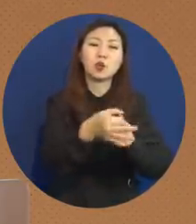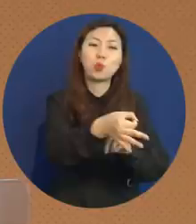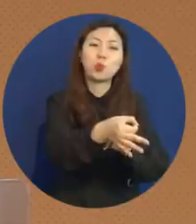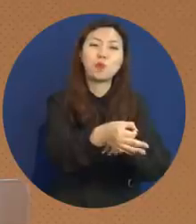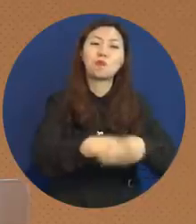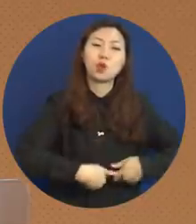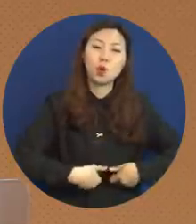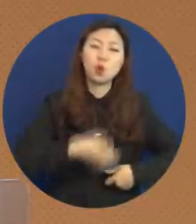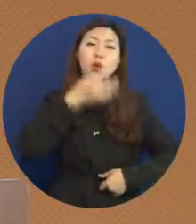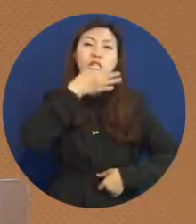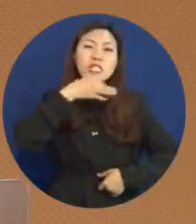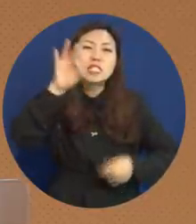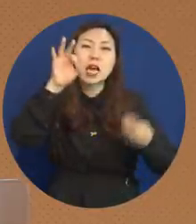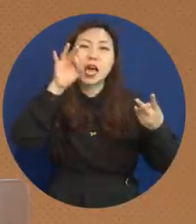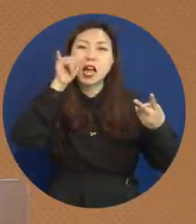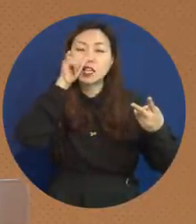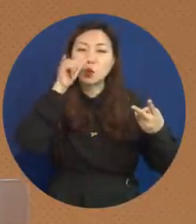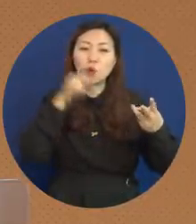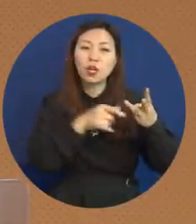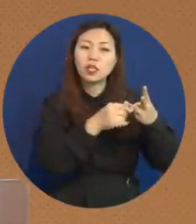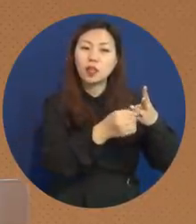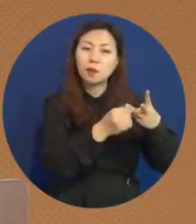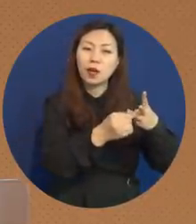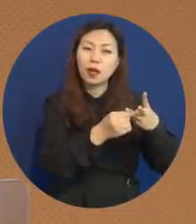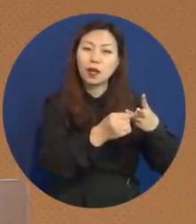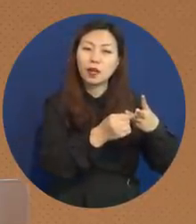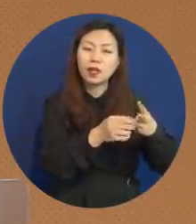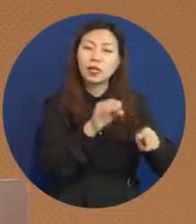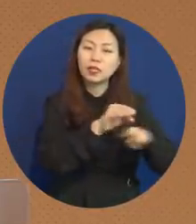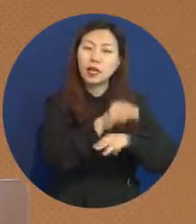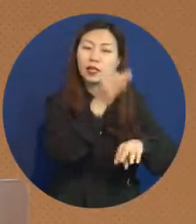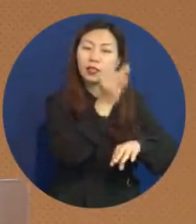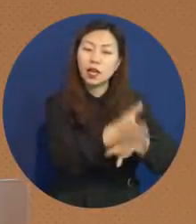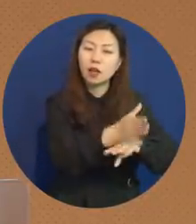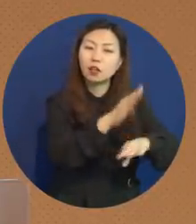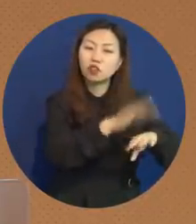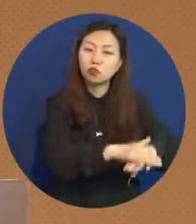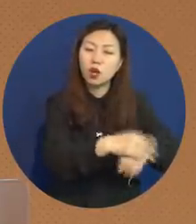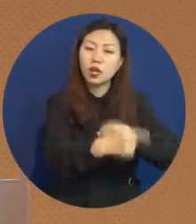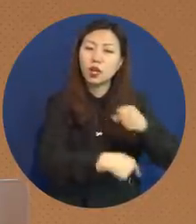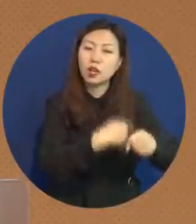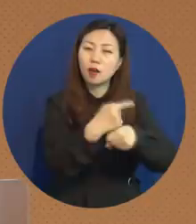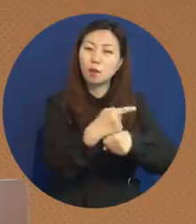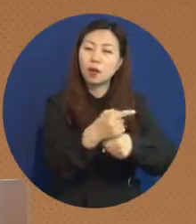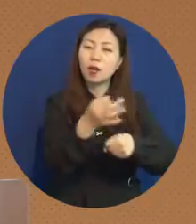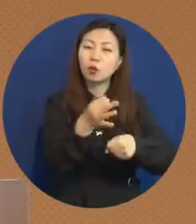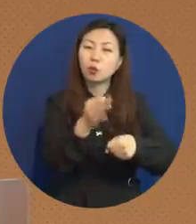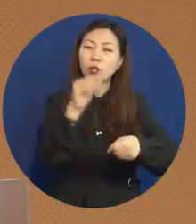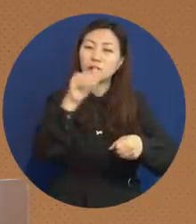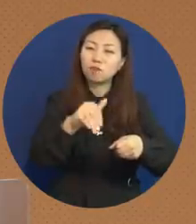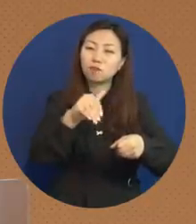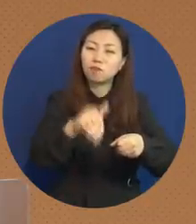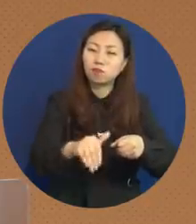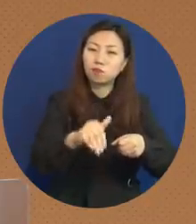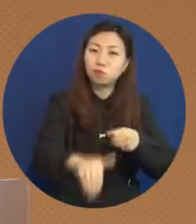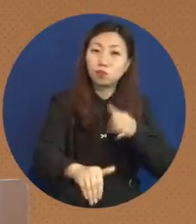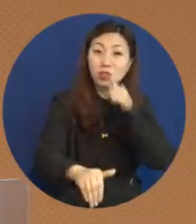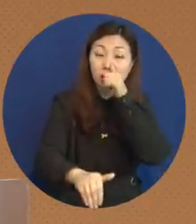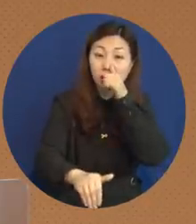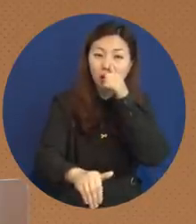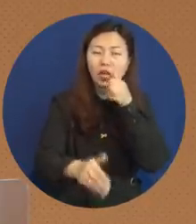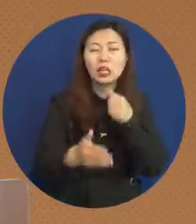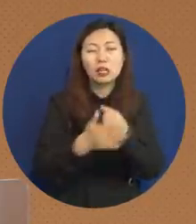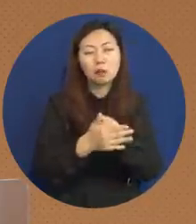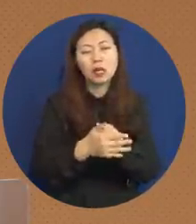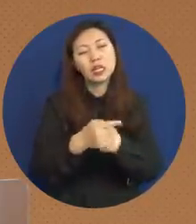든다. 세 번째, 강가상각비. 차라는 걸 사가지고 놔놓으면 1년마다 가격이 몇백만씩 떨어지잖아, 그지? 그래, 막